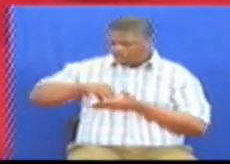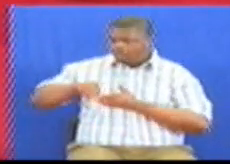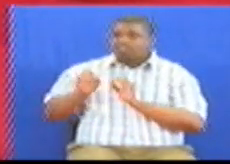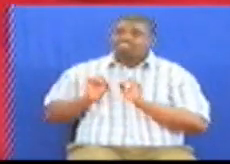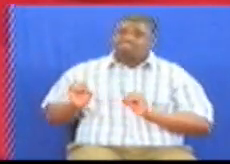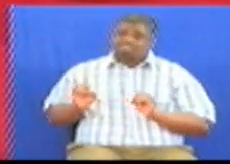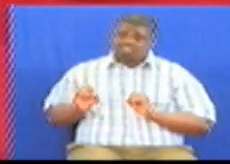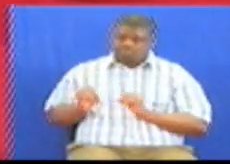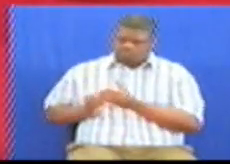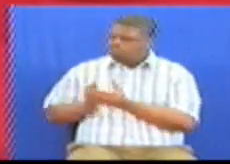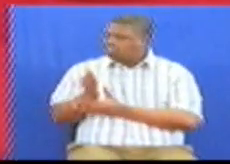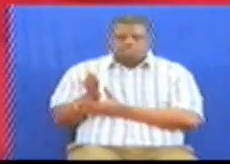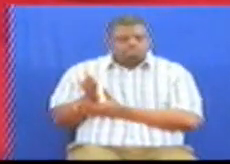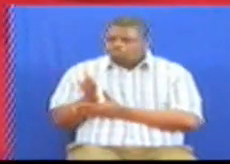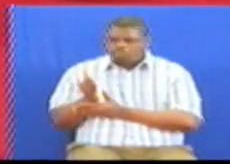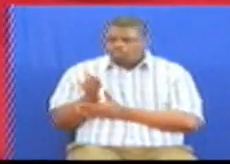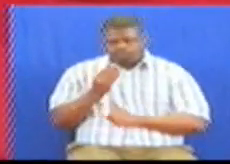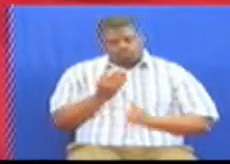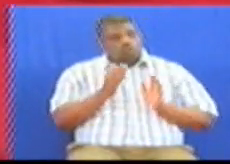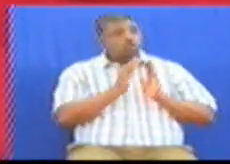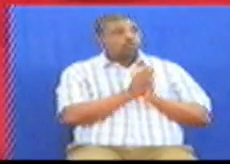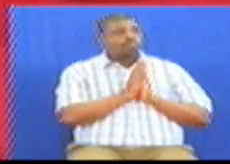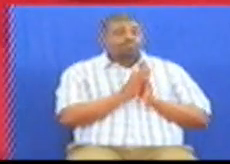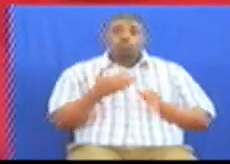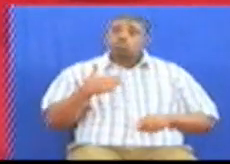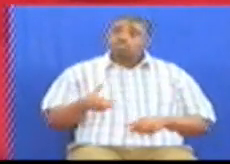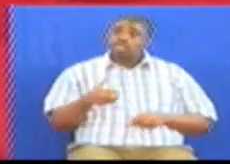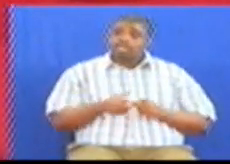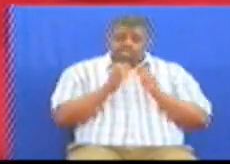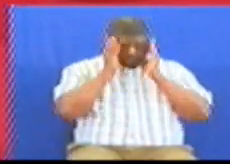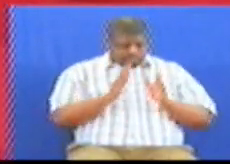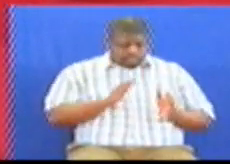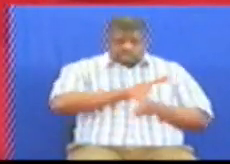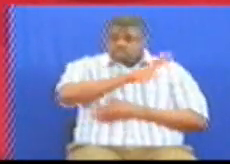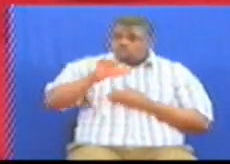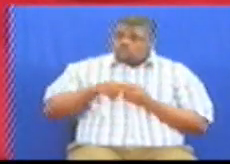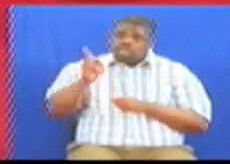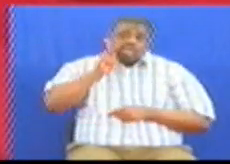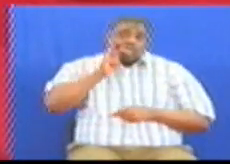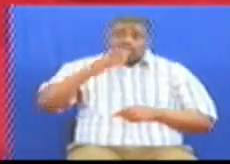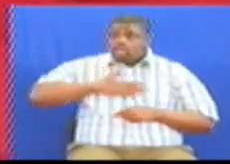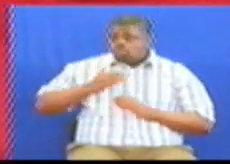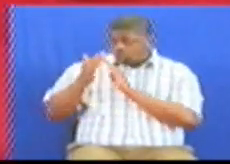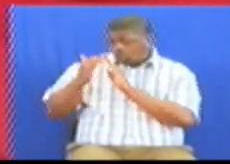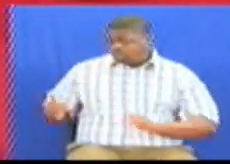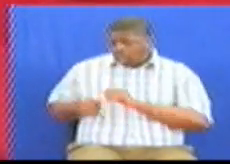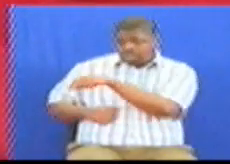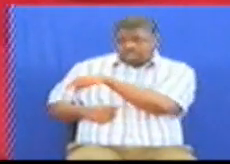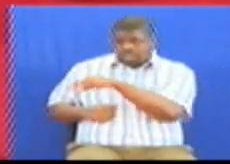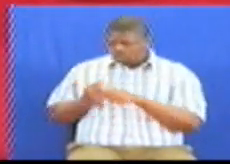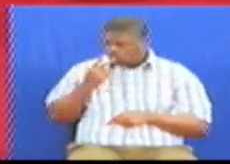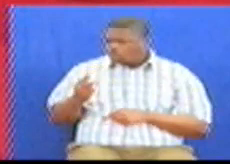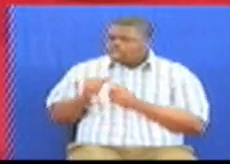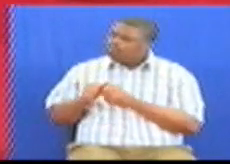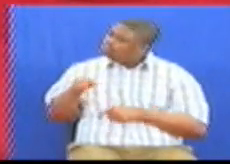Kwa sababu wizara ndio wakubwa, tunaomba wizara kwa heshima zote kabisa, kakaangu wa ukae, mlichukua jambo hilo kwa sababu mkutuletea